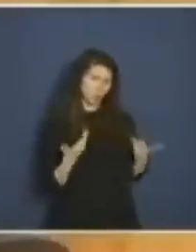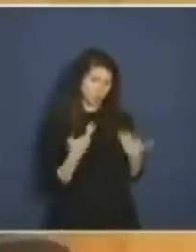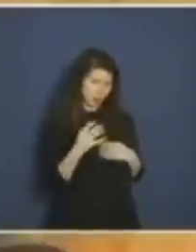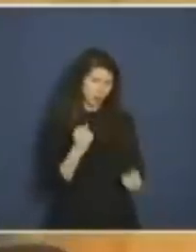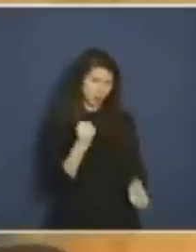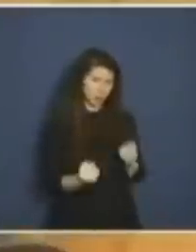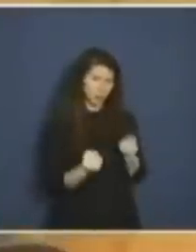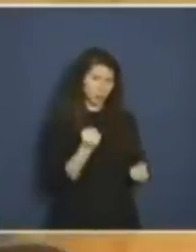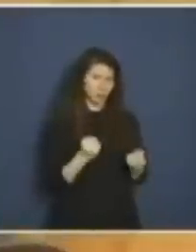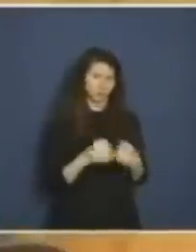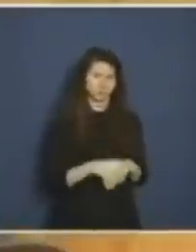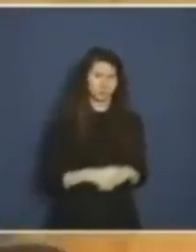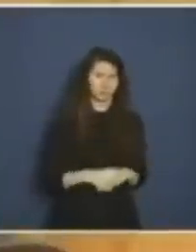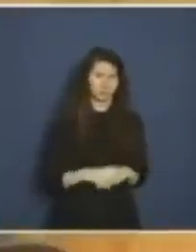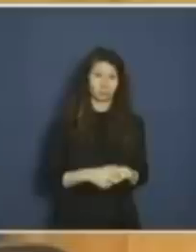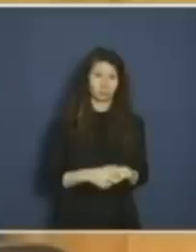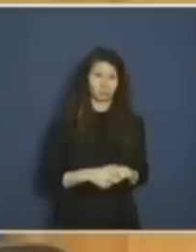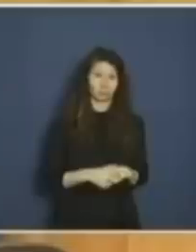wenn